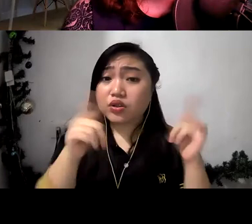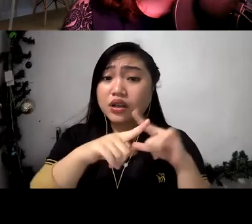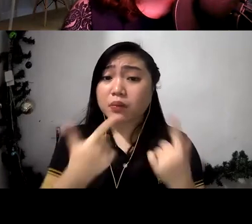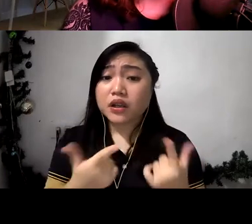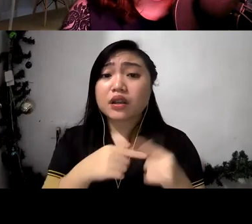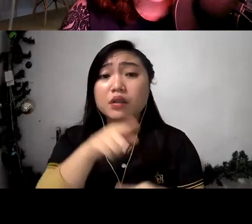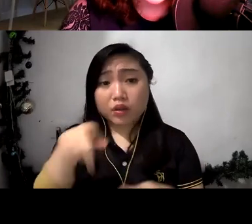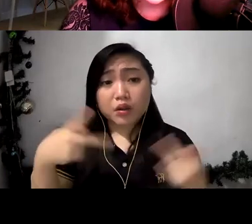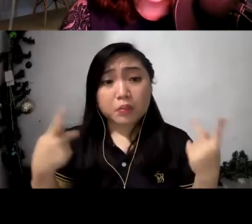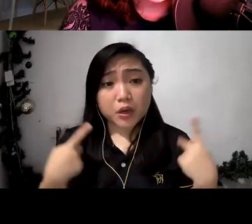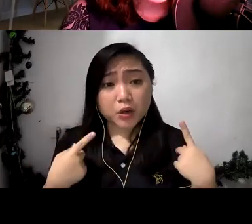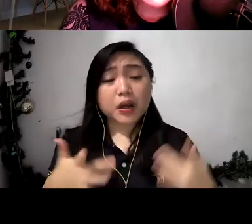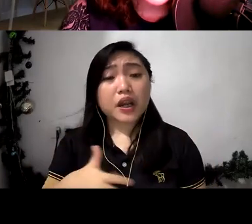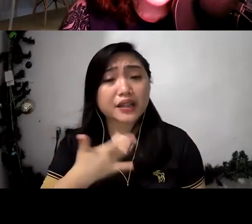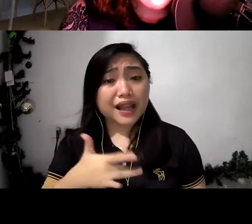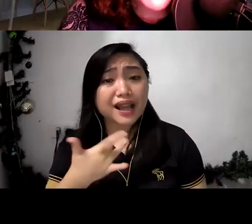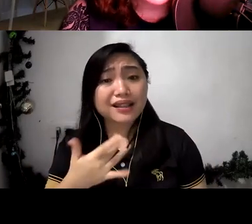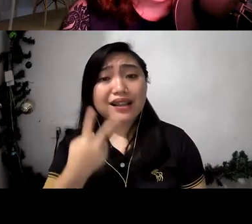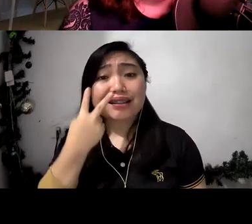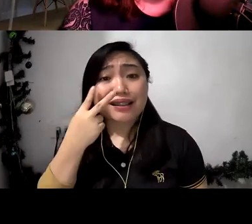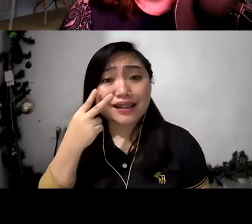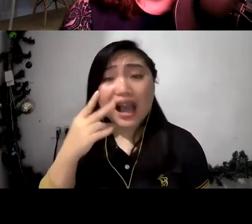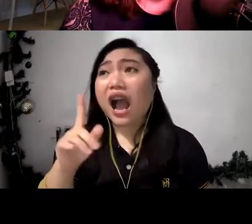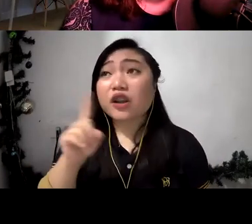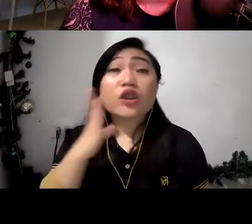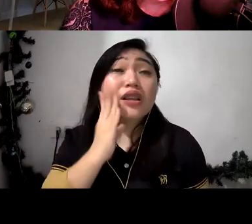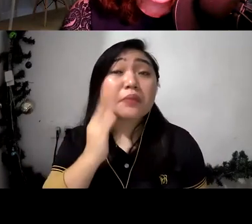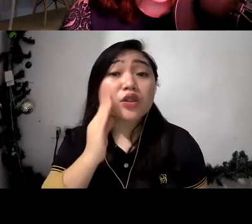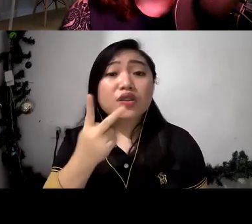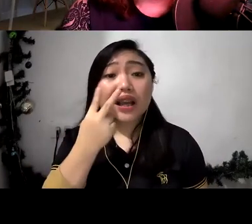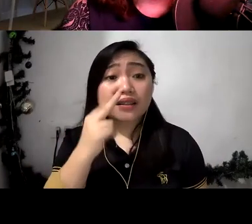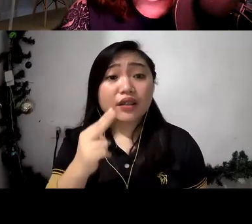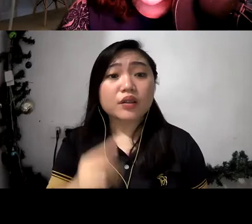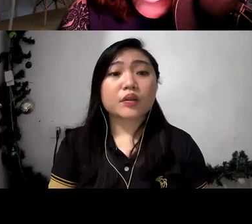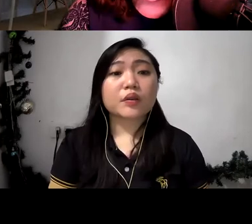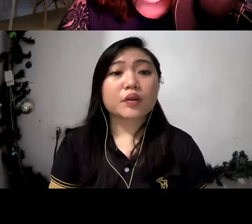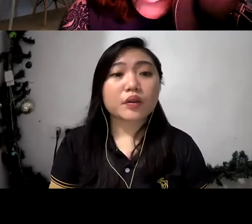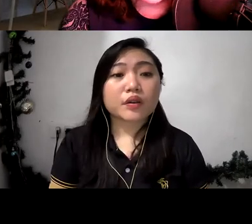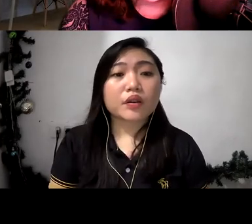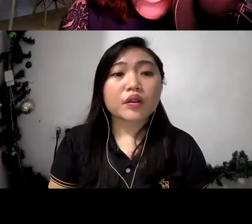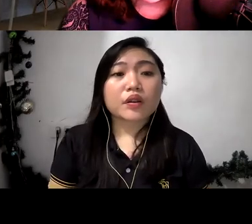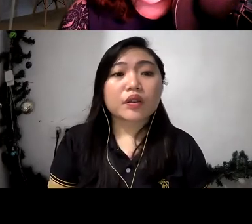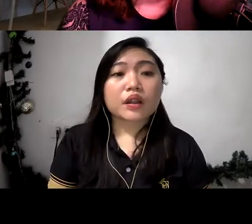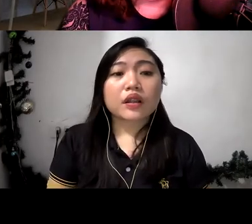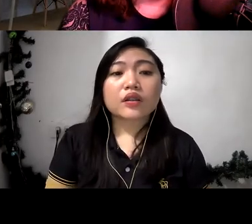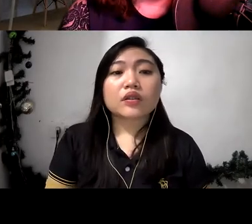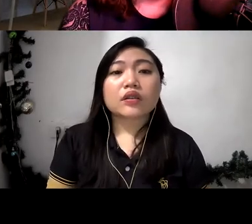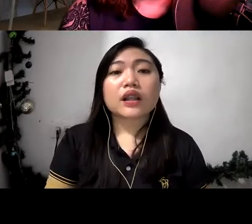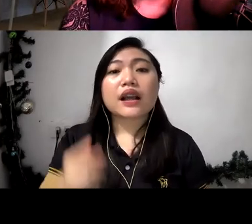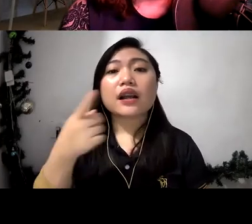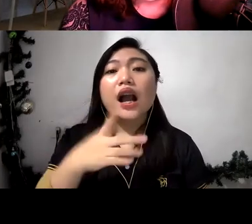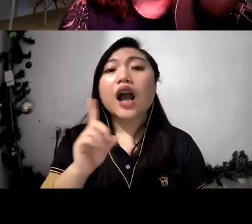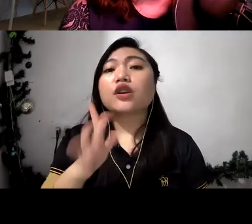mga nararanasan, nakikita, nalalaman, na experience ng sexual harassment sa library, no?